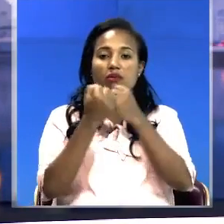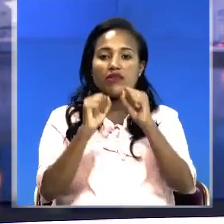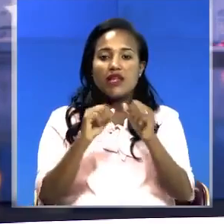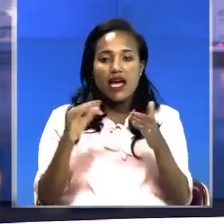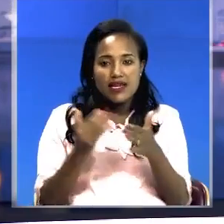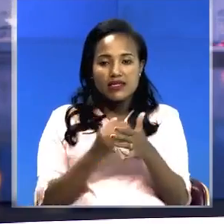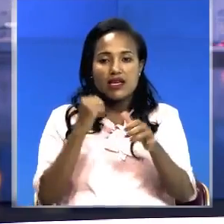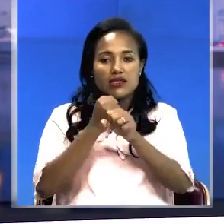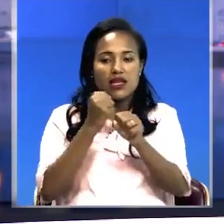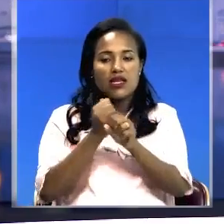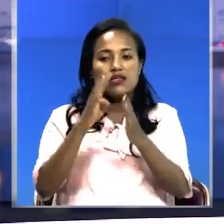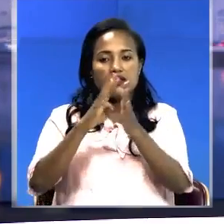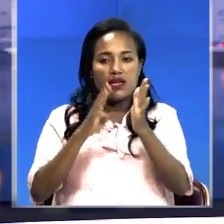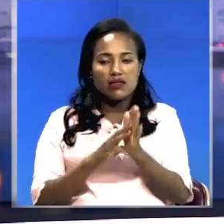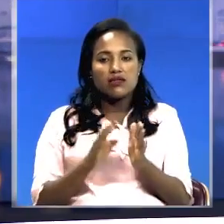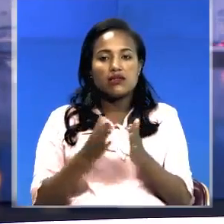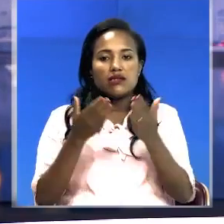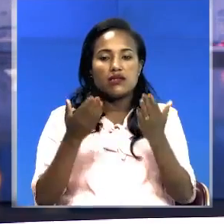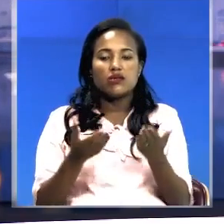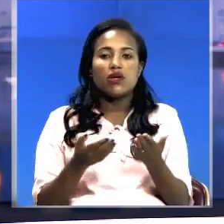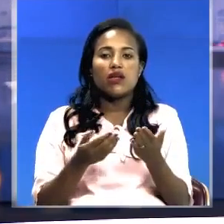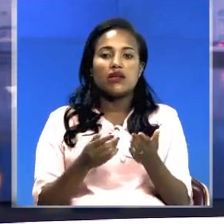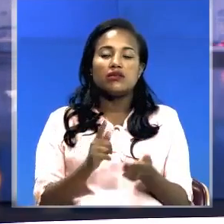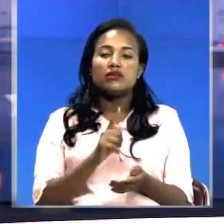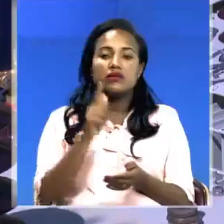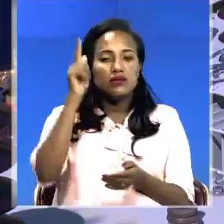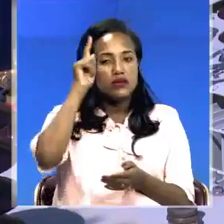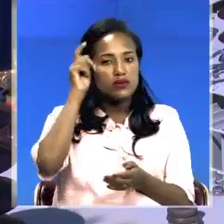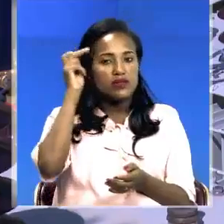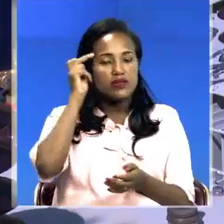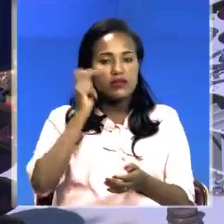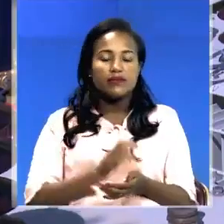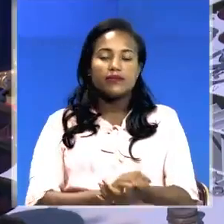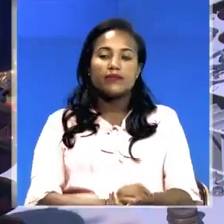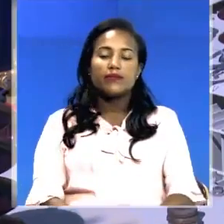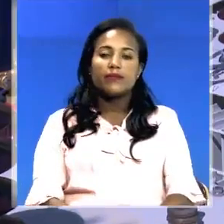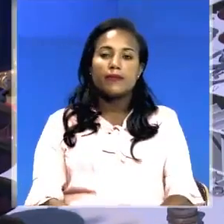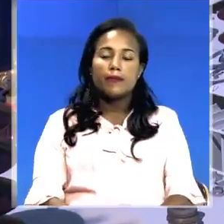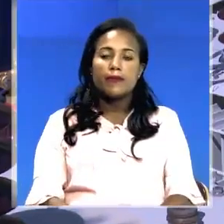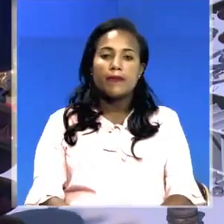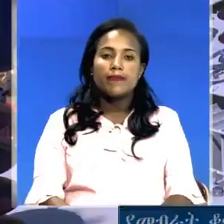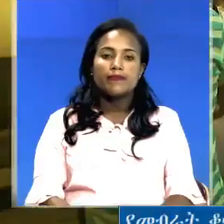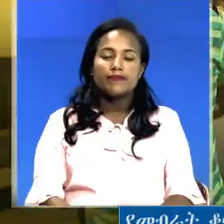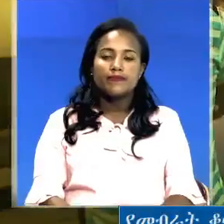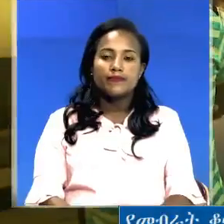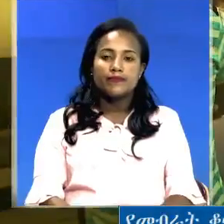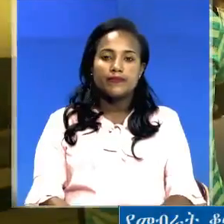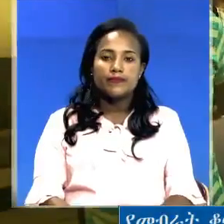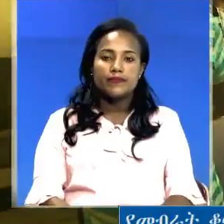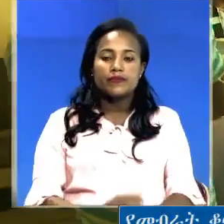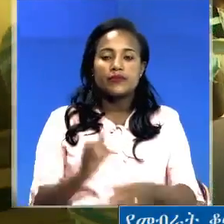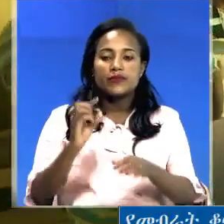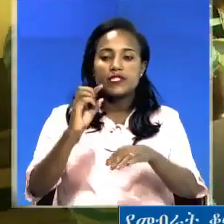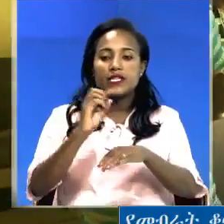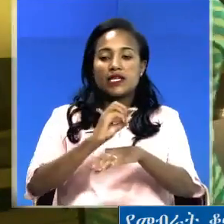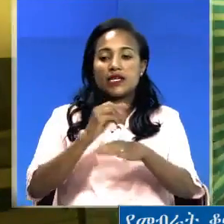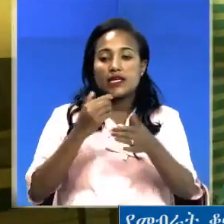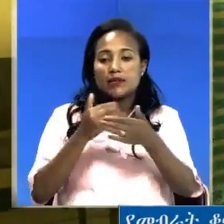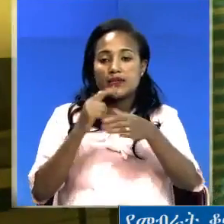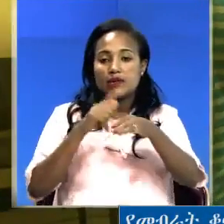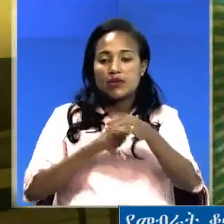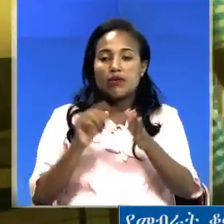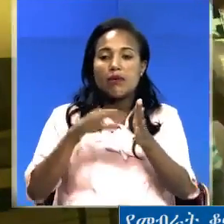የአሰራር ስርዓት ተዘርግቷል ነው ያለው። ንጉስ ድረስ ከቅርብ ጊዜ ወዲህ በባህር ዳር